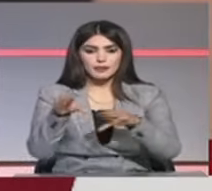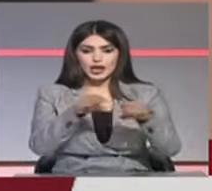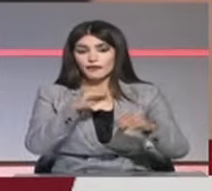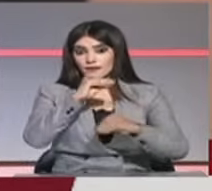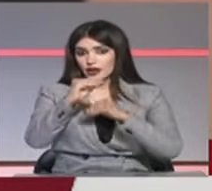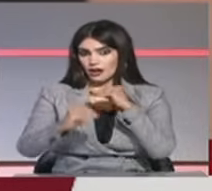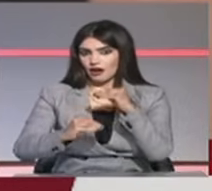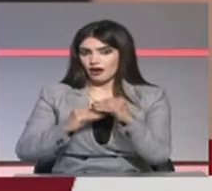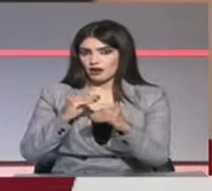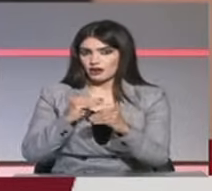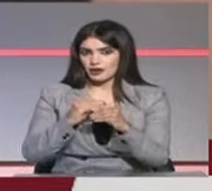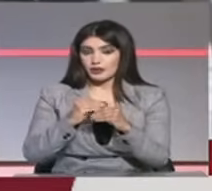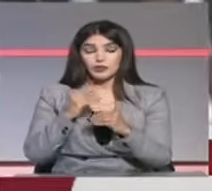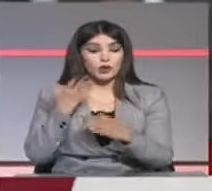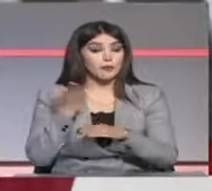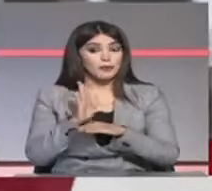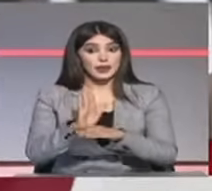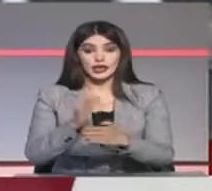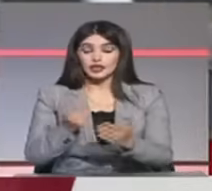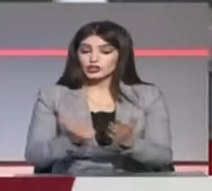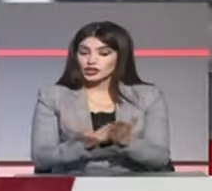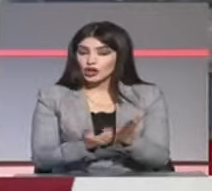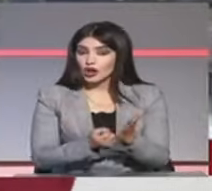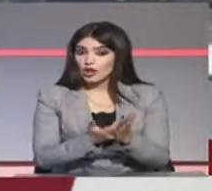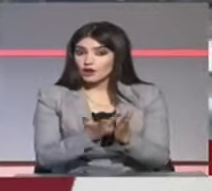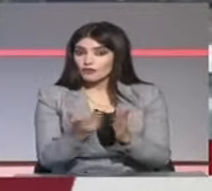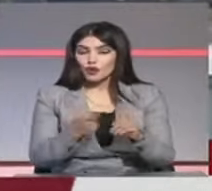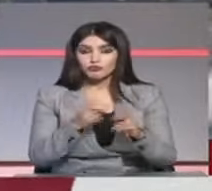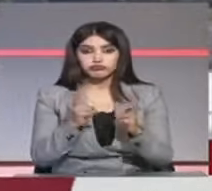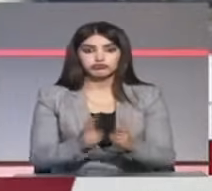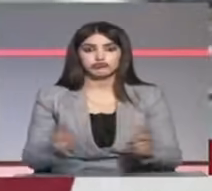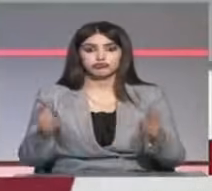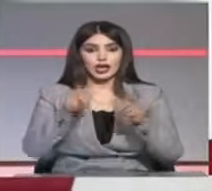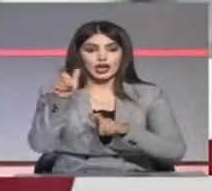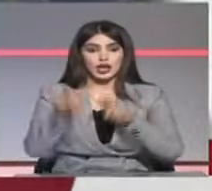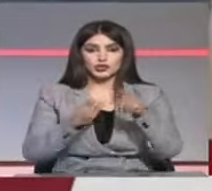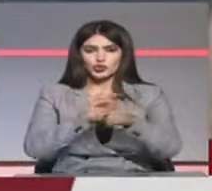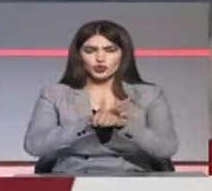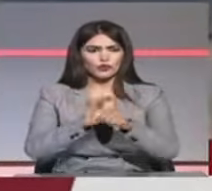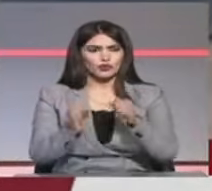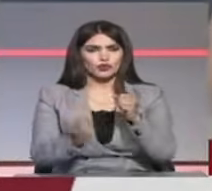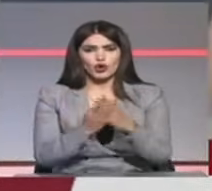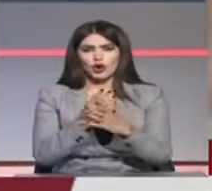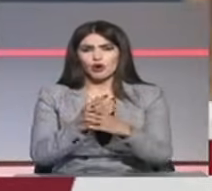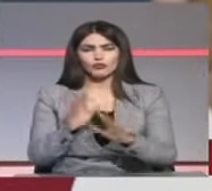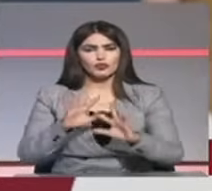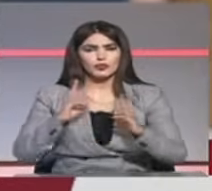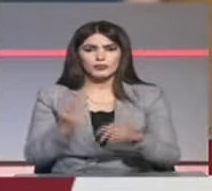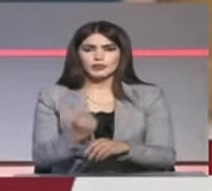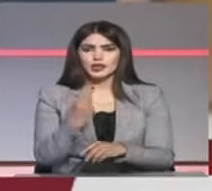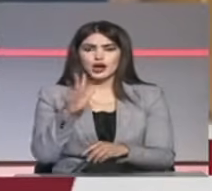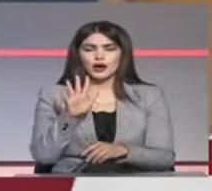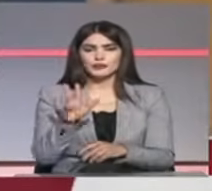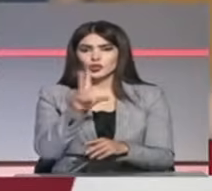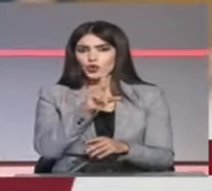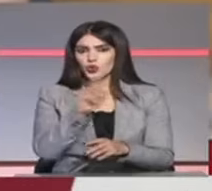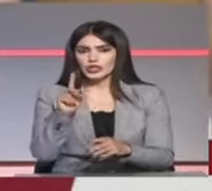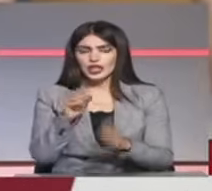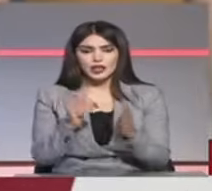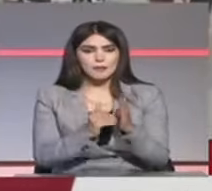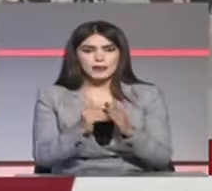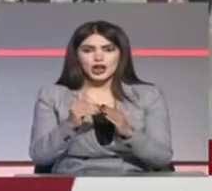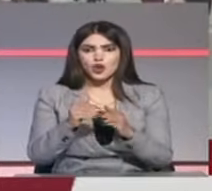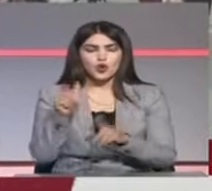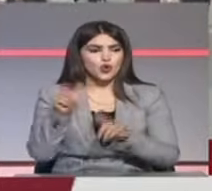العالم حيث بين تاخر الاحصائيات تجاوز عدد الاصابات الاجماليه مائه وخمسه وثلاثين مليون اصابه